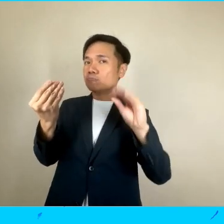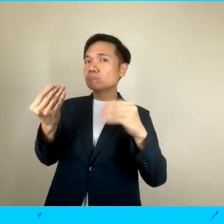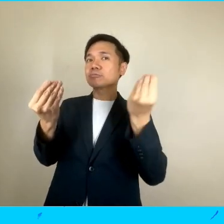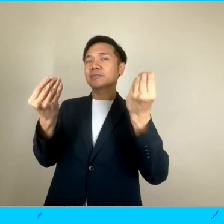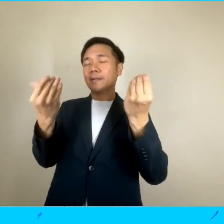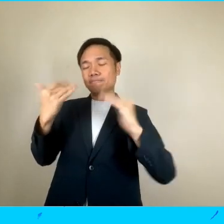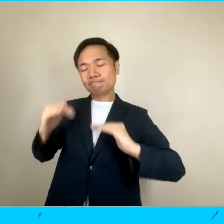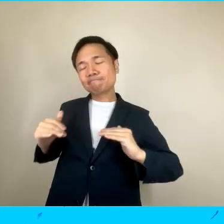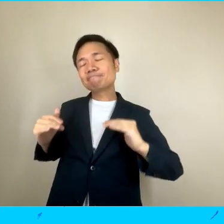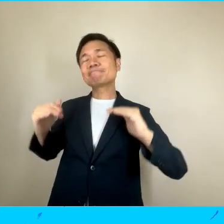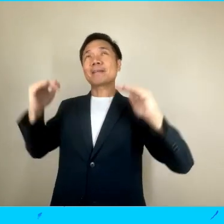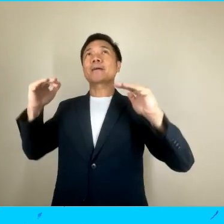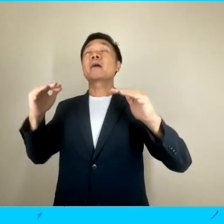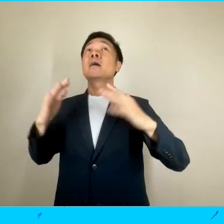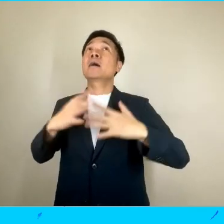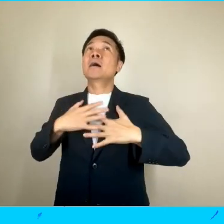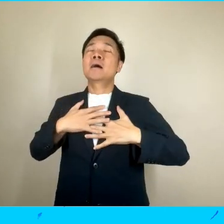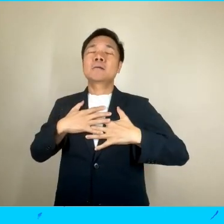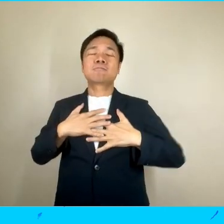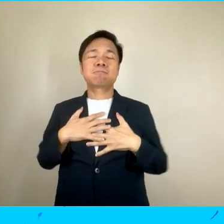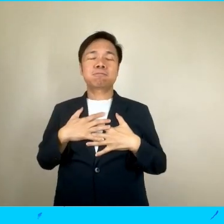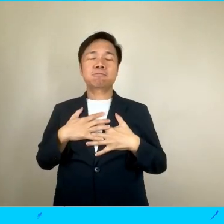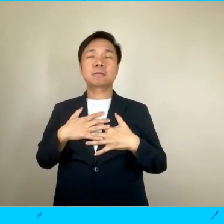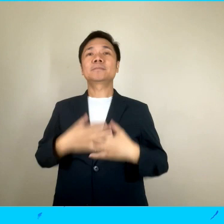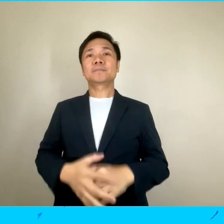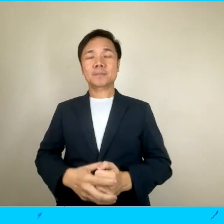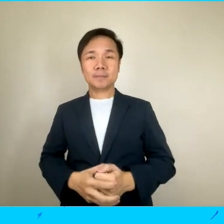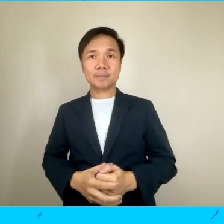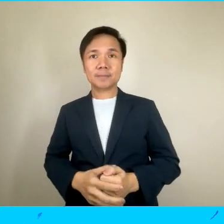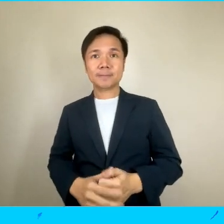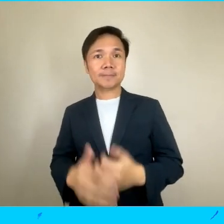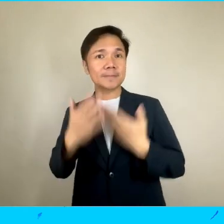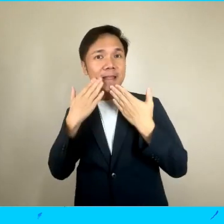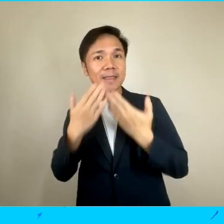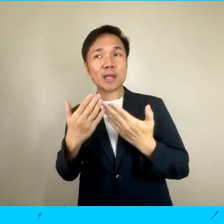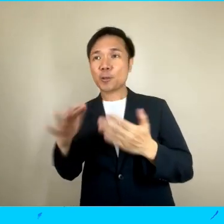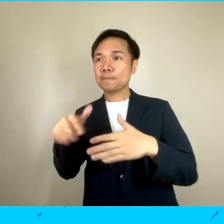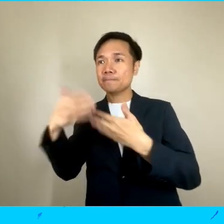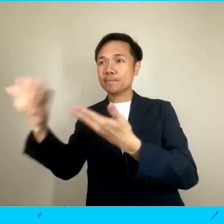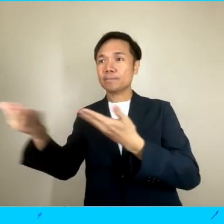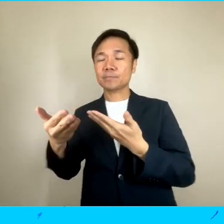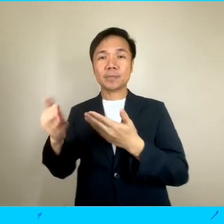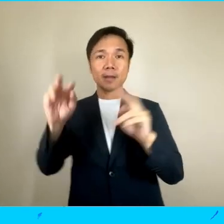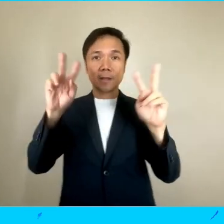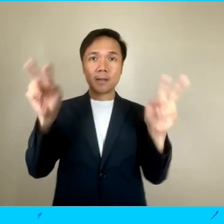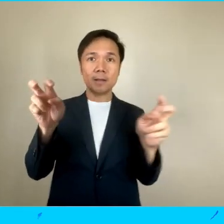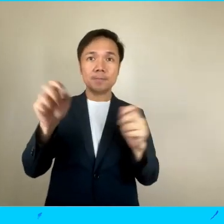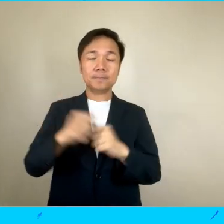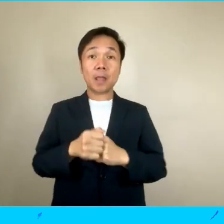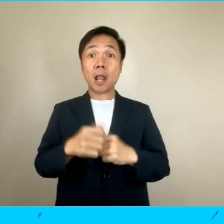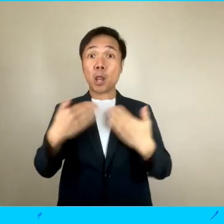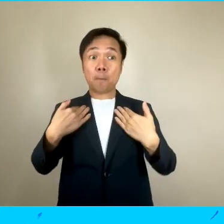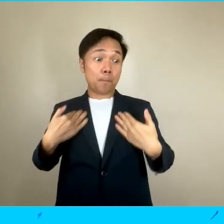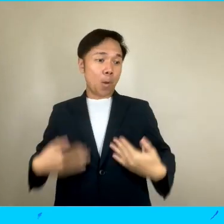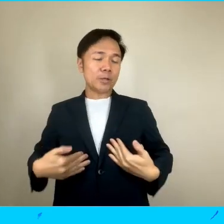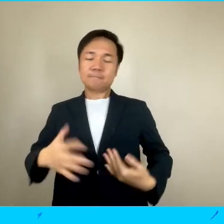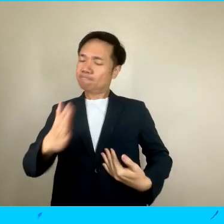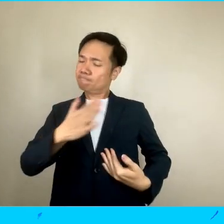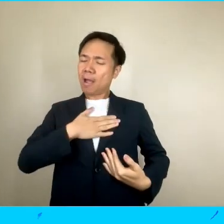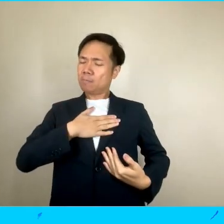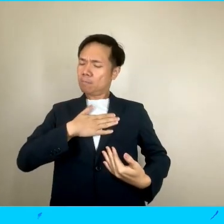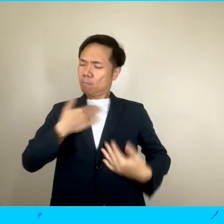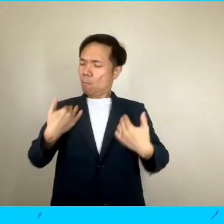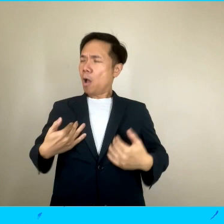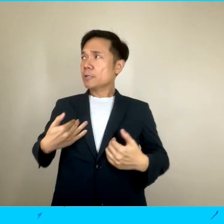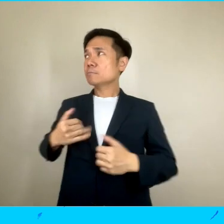donc d'avoir une meilleure vie. Et donc, je voudrais savoir maintenant parler un peu